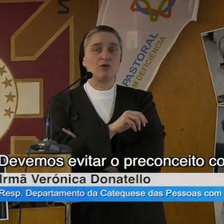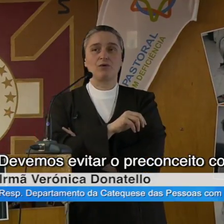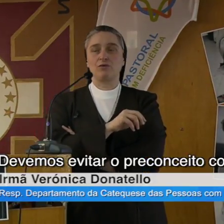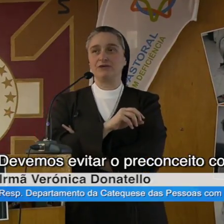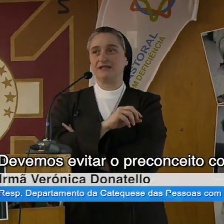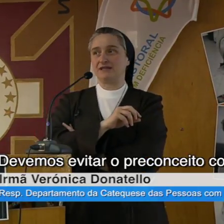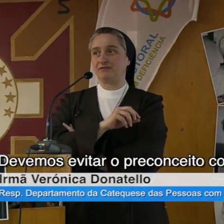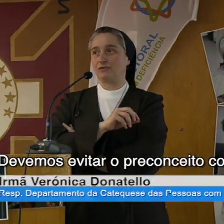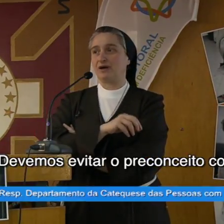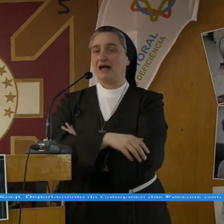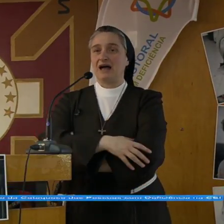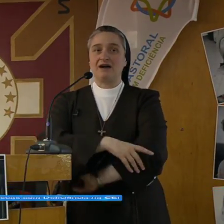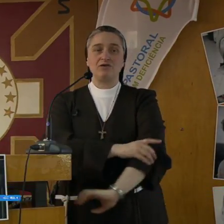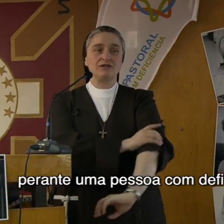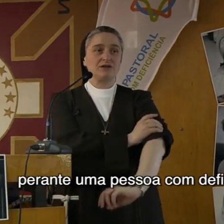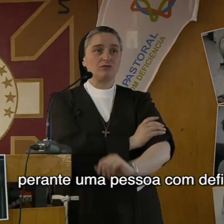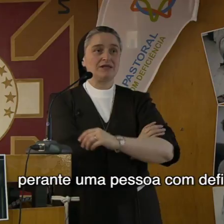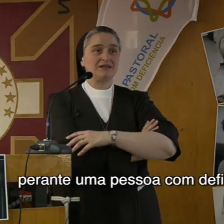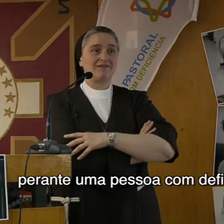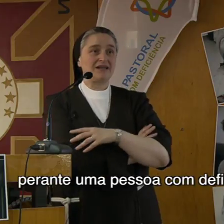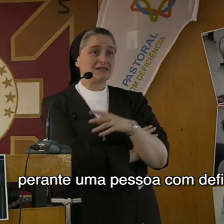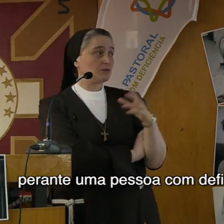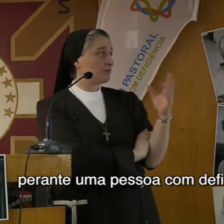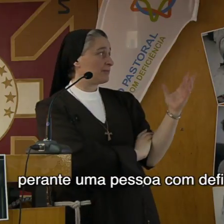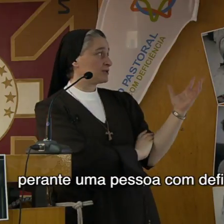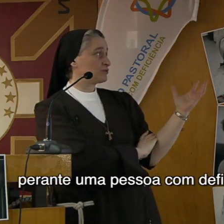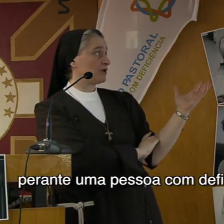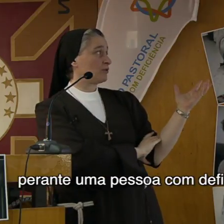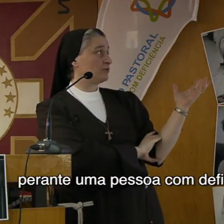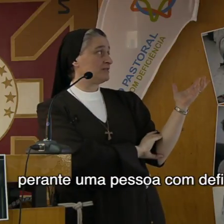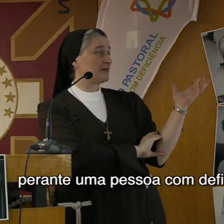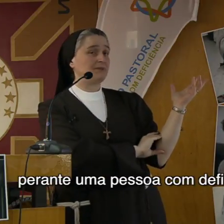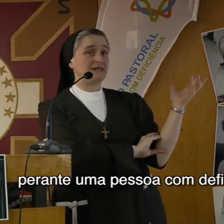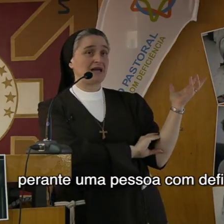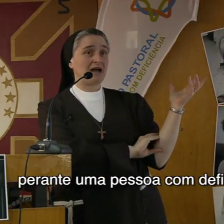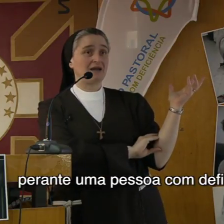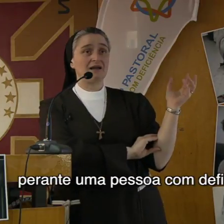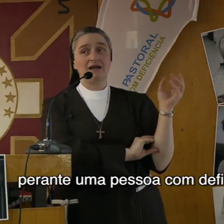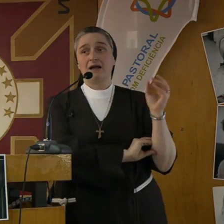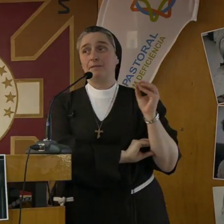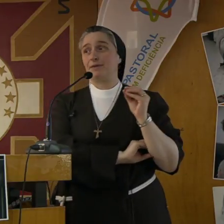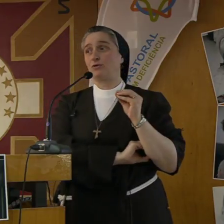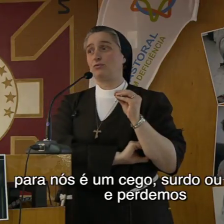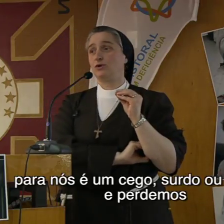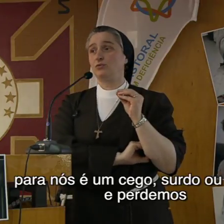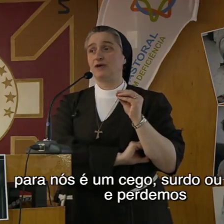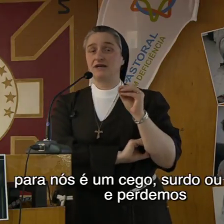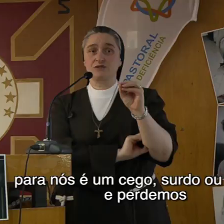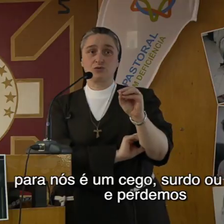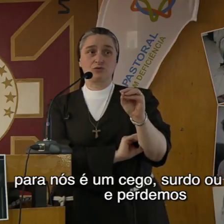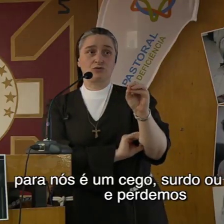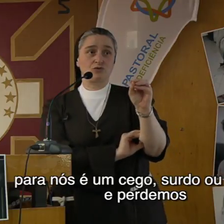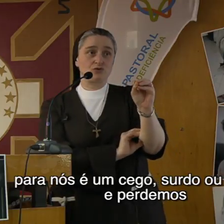pregiudizio cognitivo. A volte noi davanti ad una persona con disabilità, per noi lui